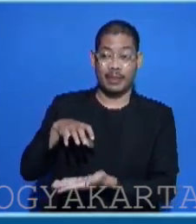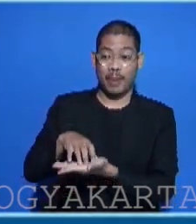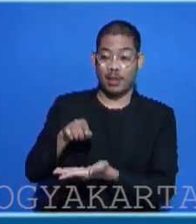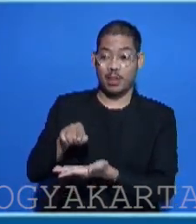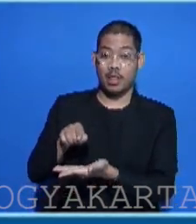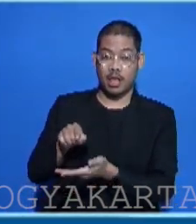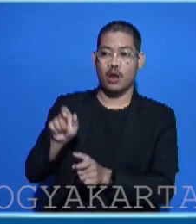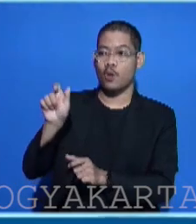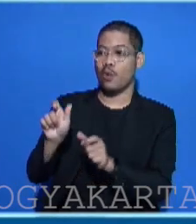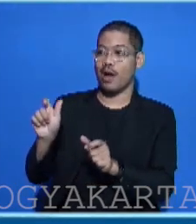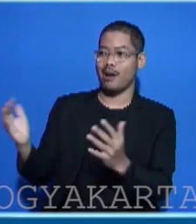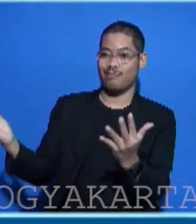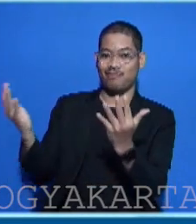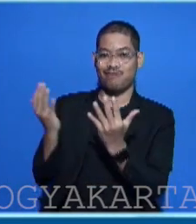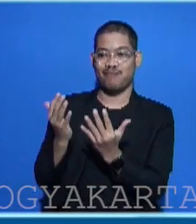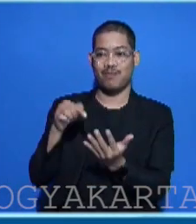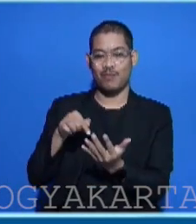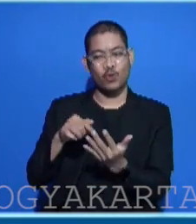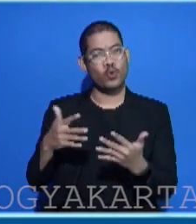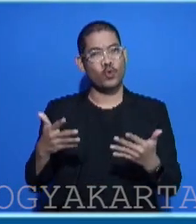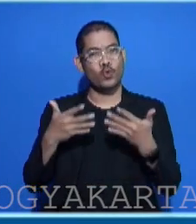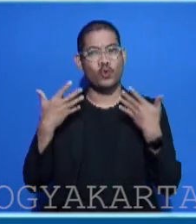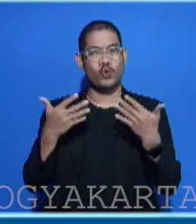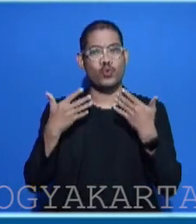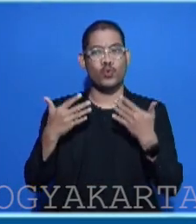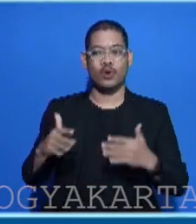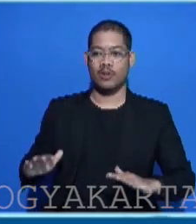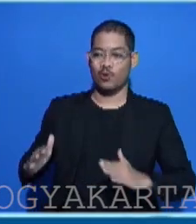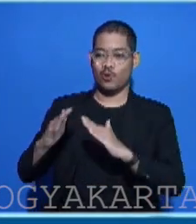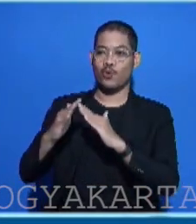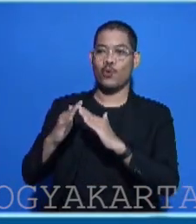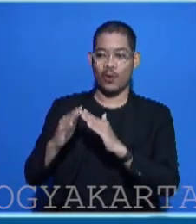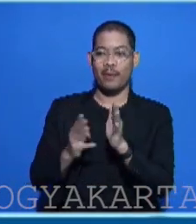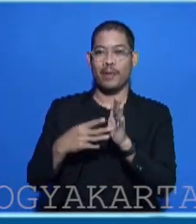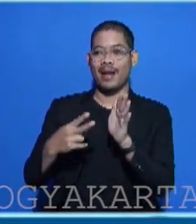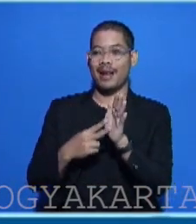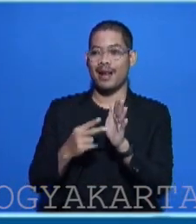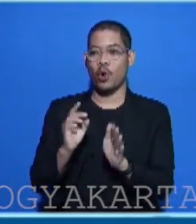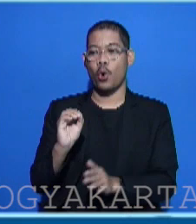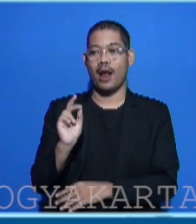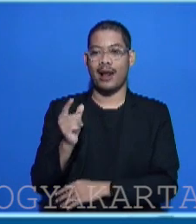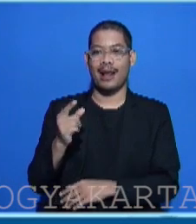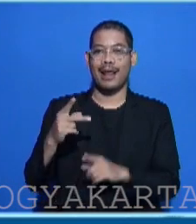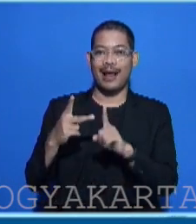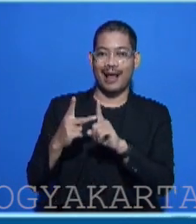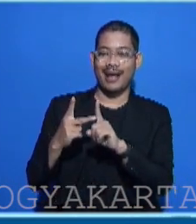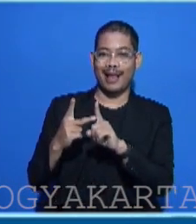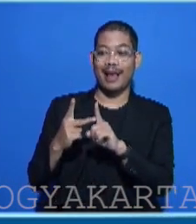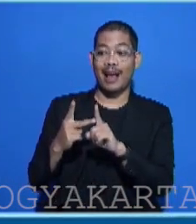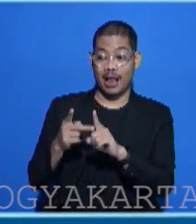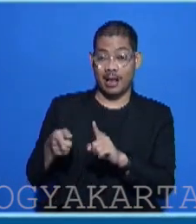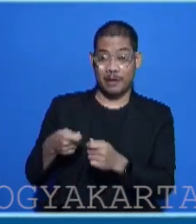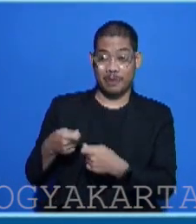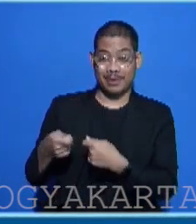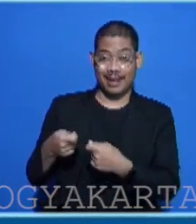saket ngeresepi segering howolan sesawangan para Den Menoreh situs rumah sandi Engkang sak meniko dipun ke Monas dinding